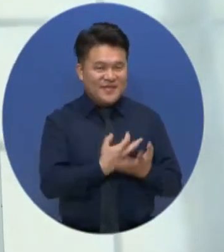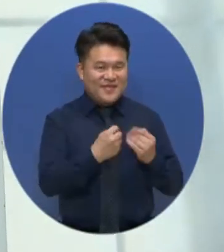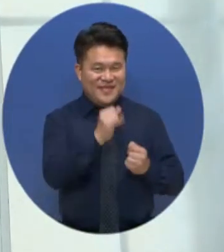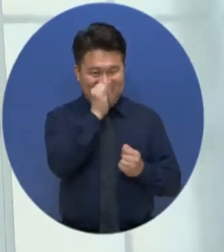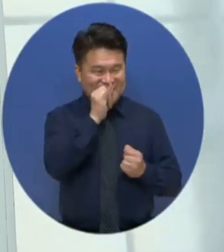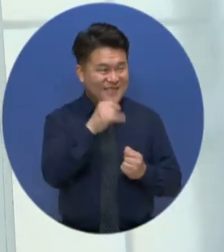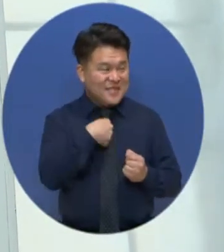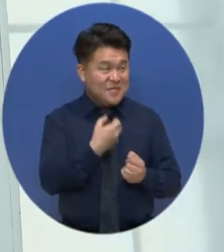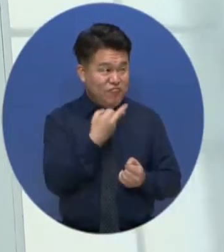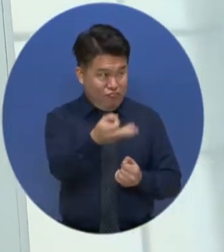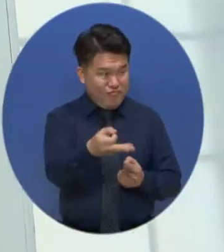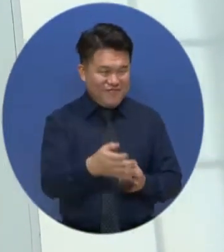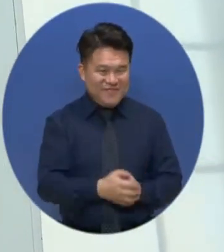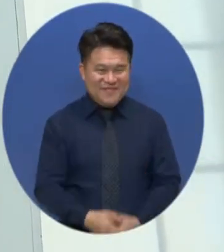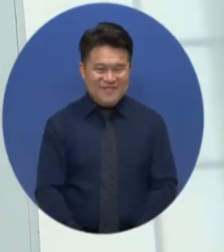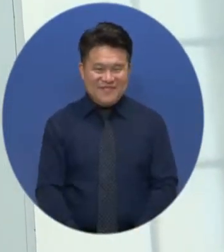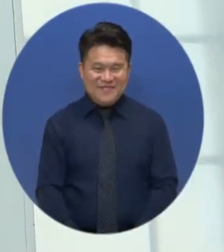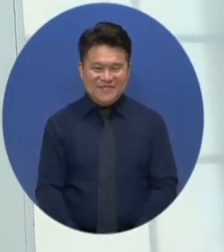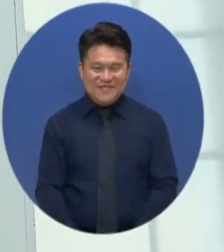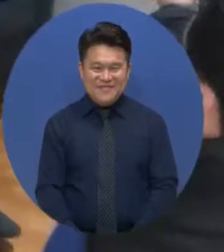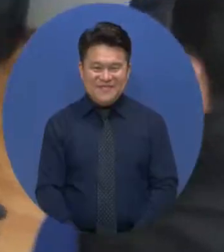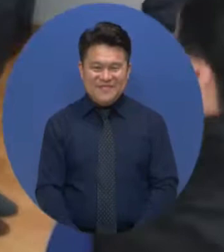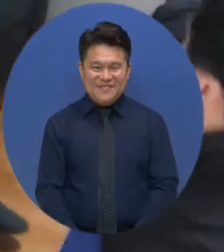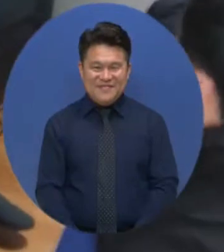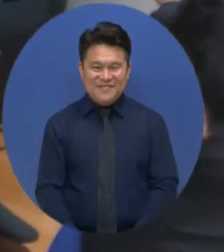많이 벌어져 줄게.